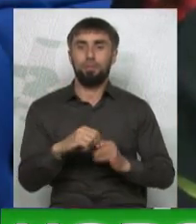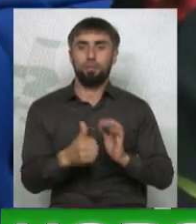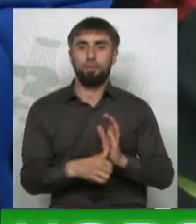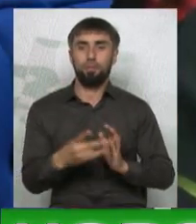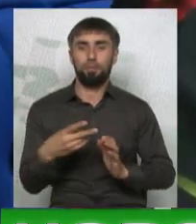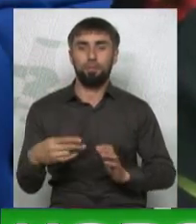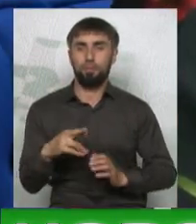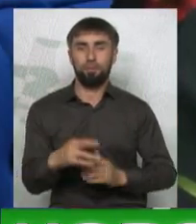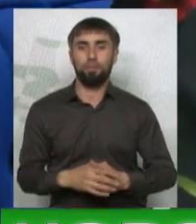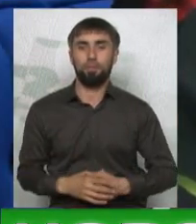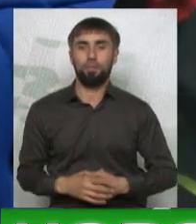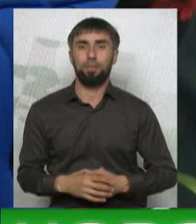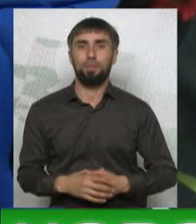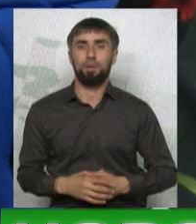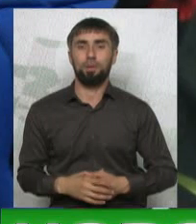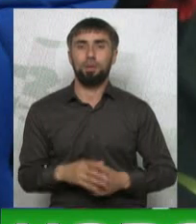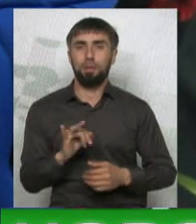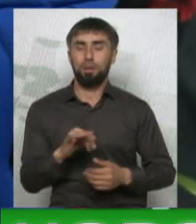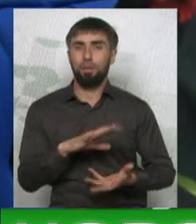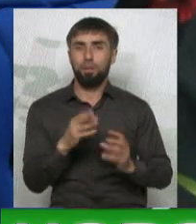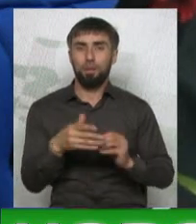июня привито с нарастающим итогом